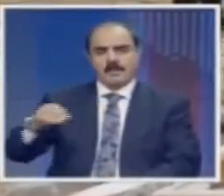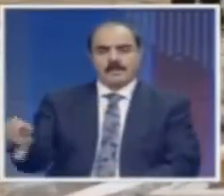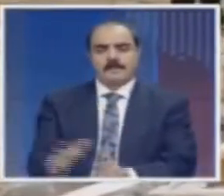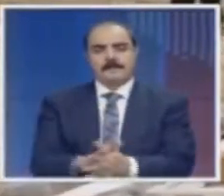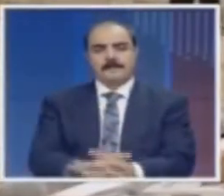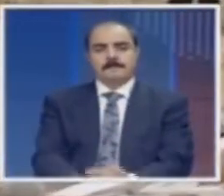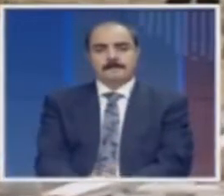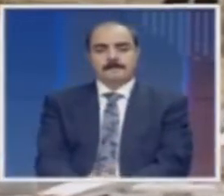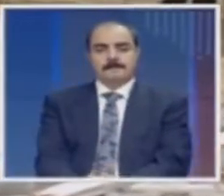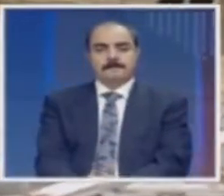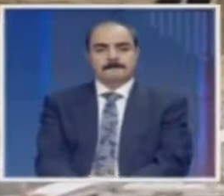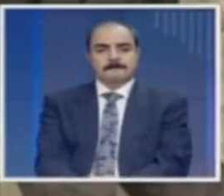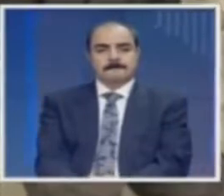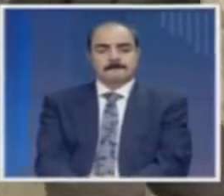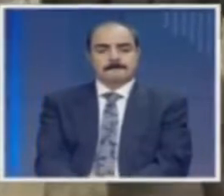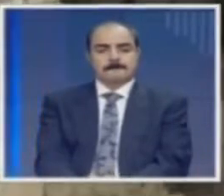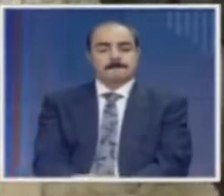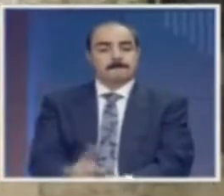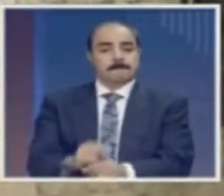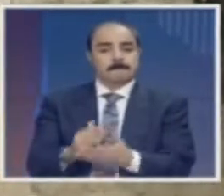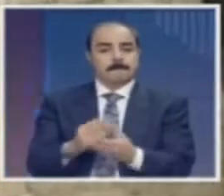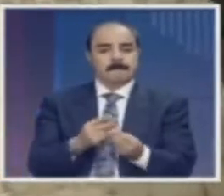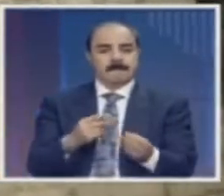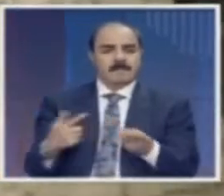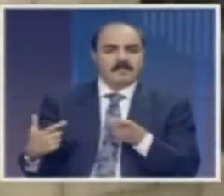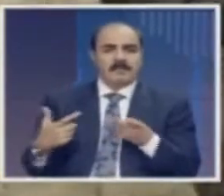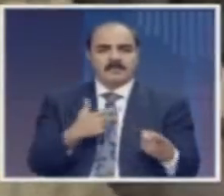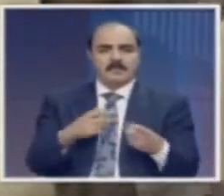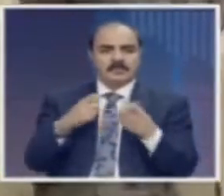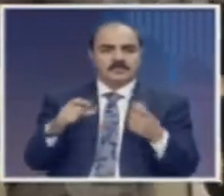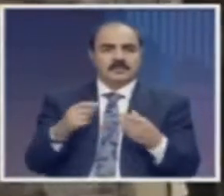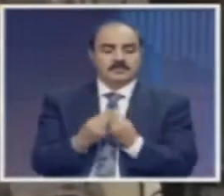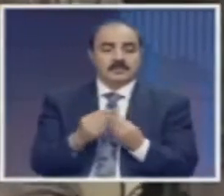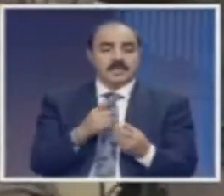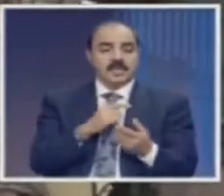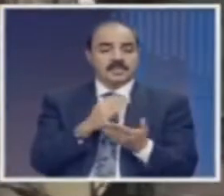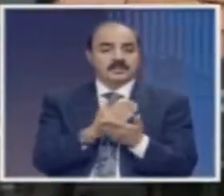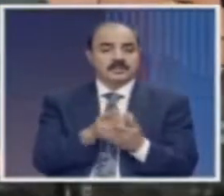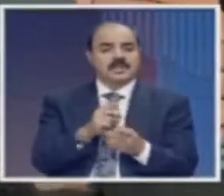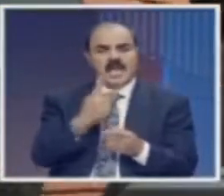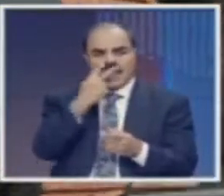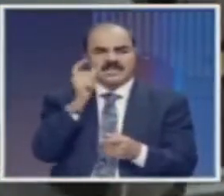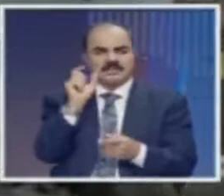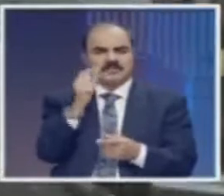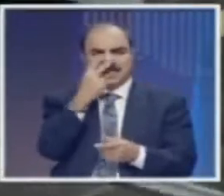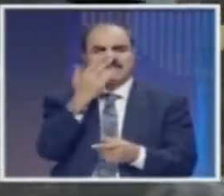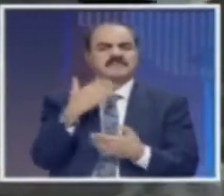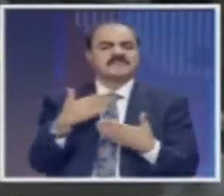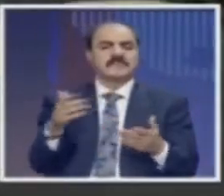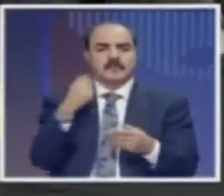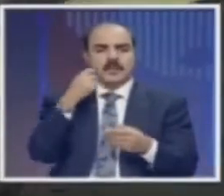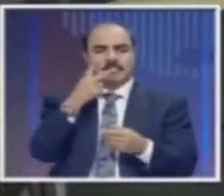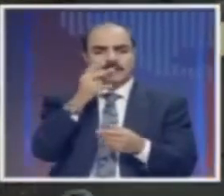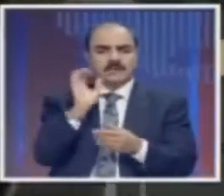سوهاج والأقصر وأسوان، عقب تبادلهم إطلاق النيران مع القوات والسابق اتهامهم في العديد من